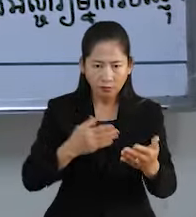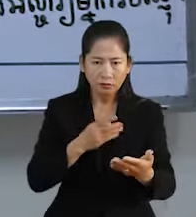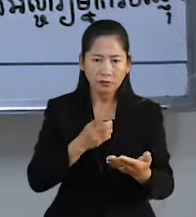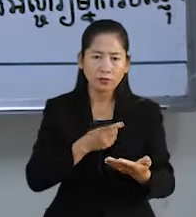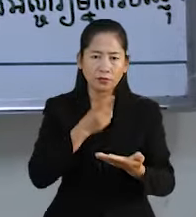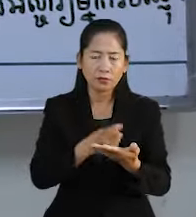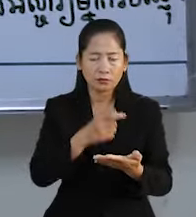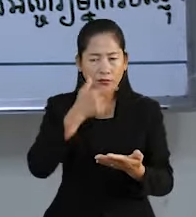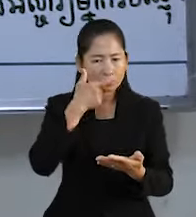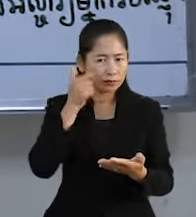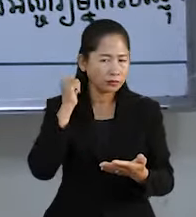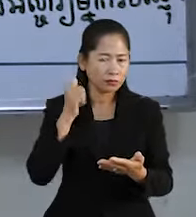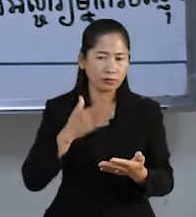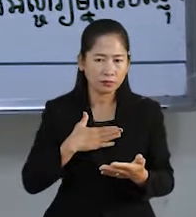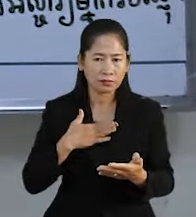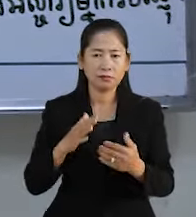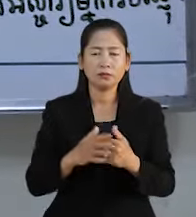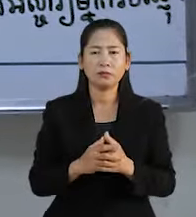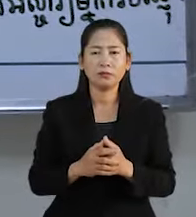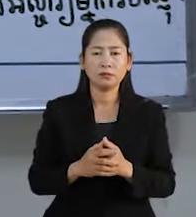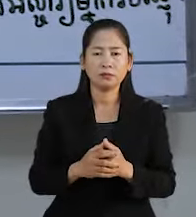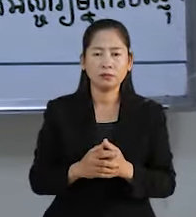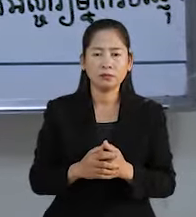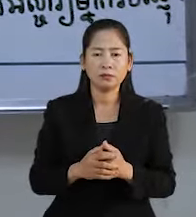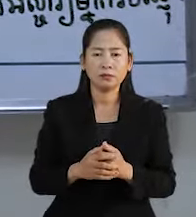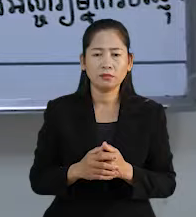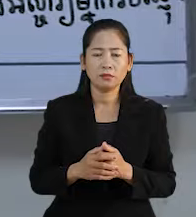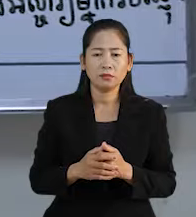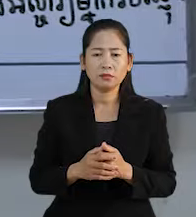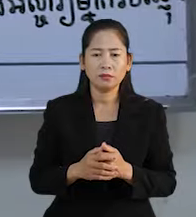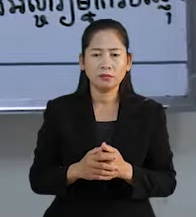ងសងគុណពុកម្ដាយរបស់យើងកូនចា៎